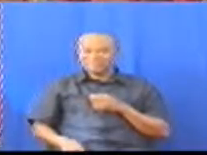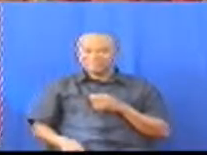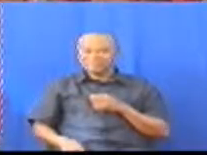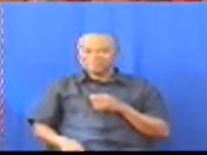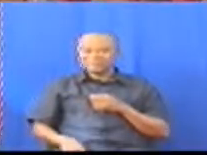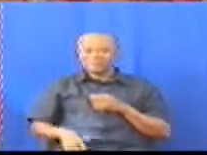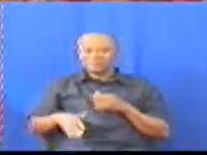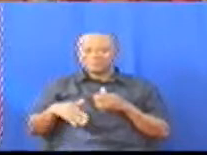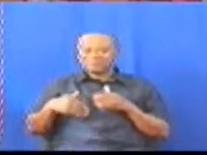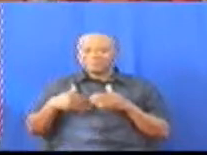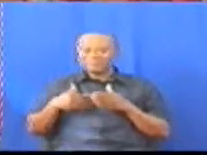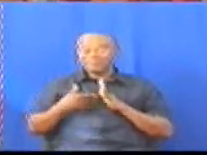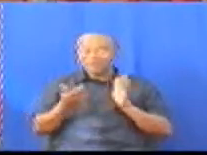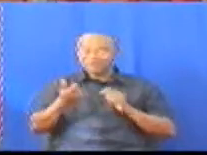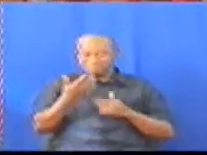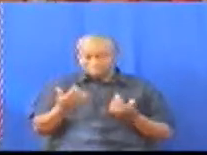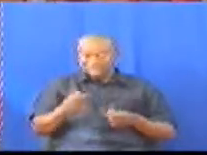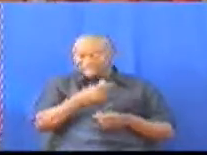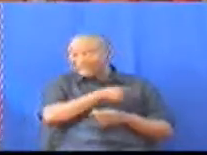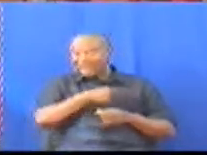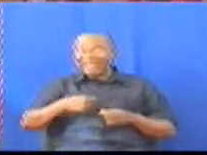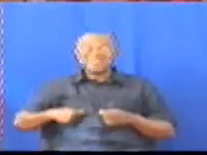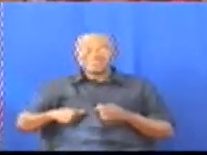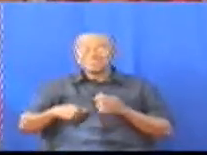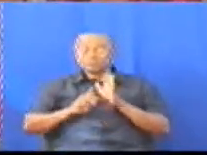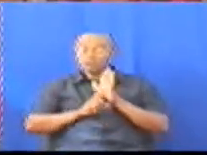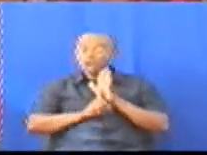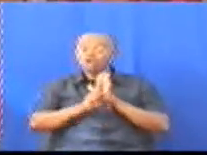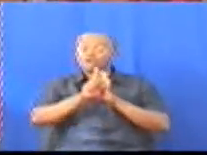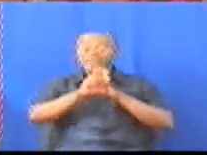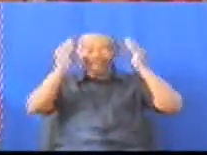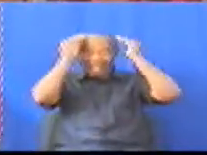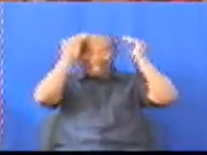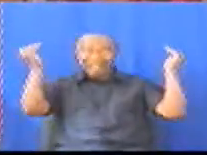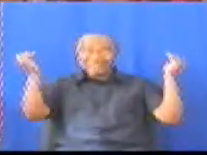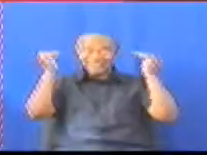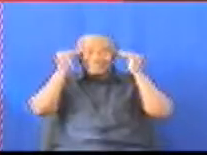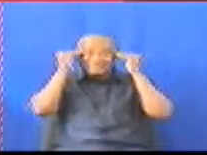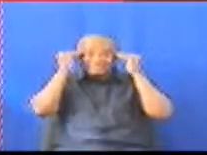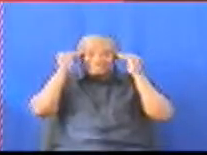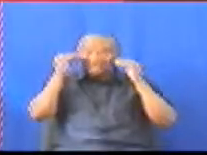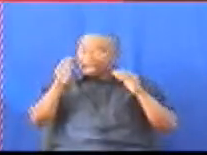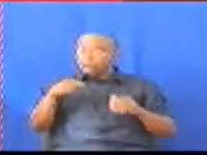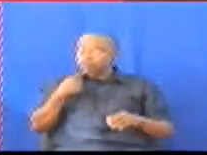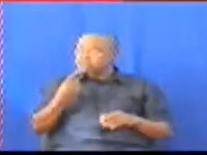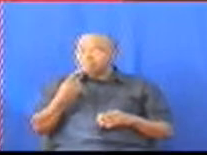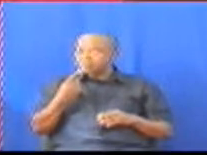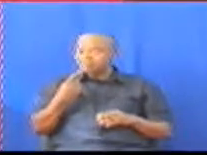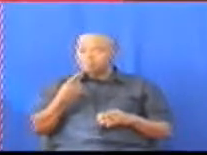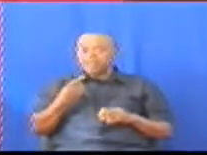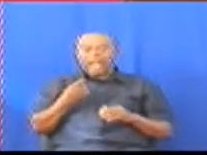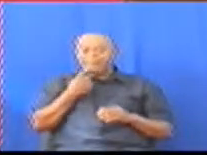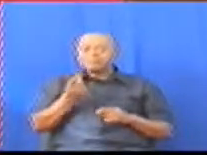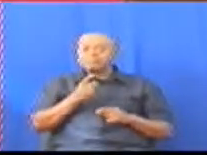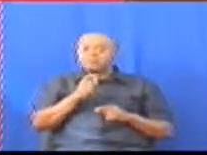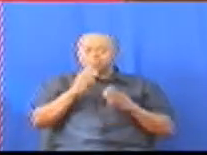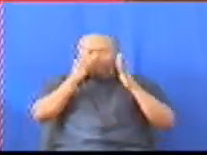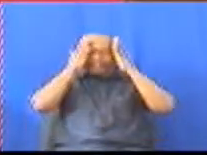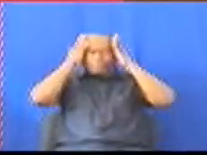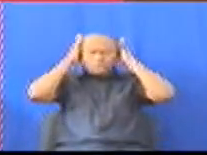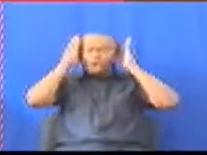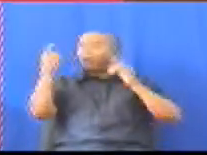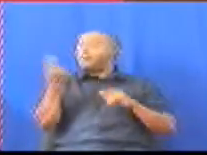Rais wa nani wa Korea Kaskazini? North Korea. Hatuwahi kusema kwamba ametunga sheria ya kunyoa kwake peke yake.